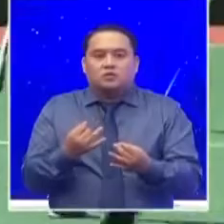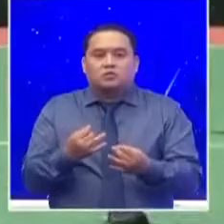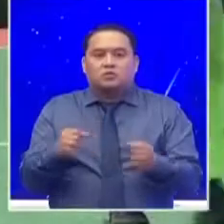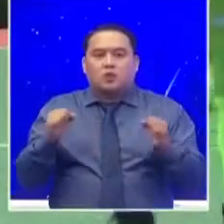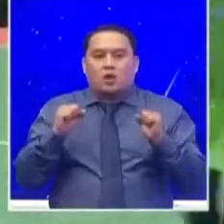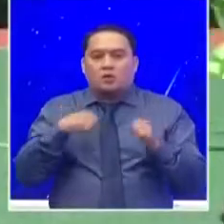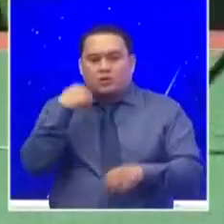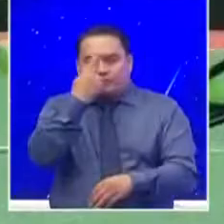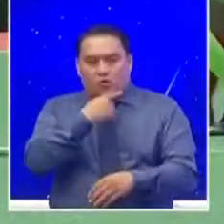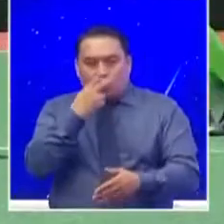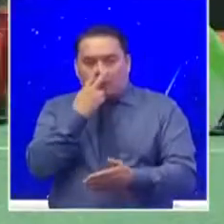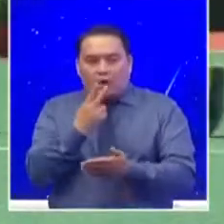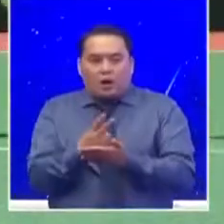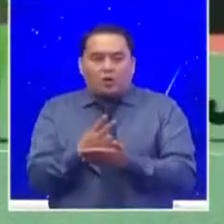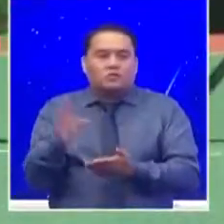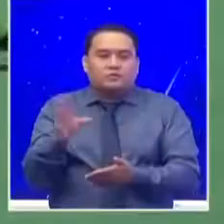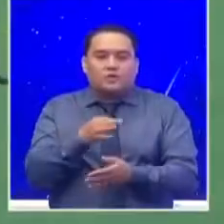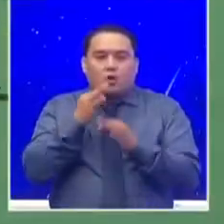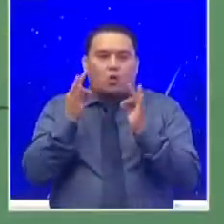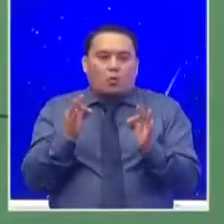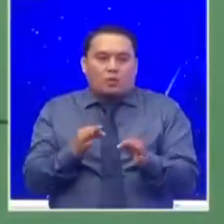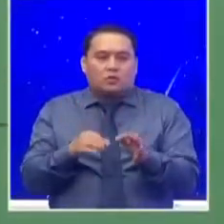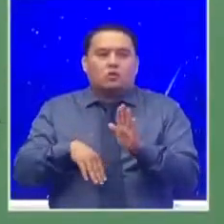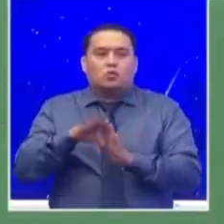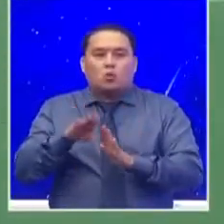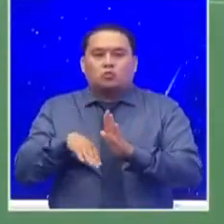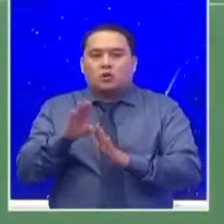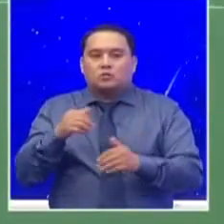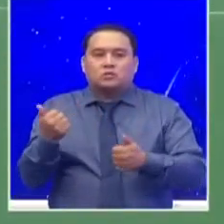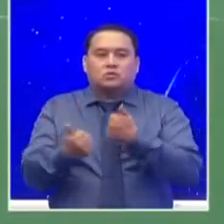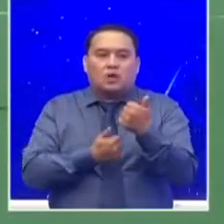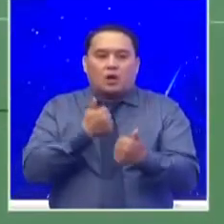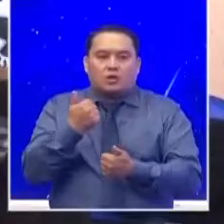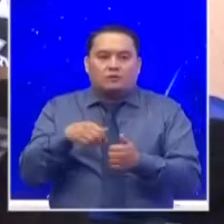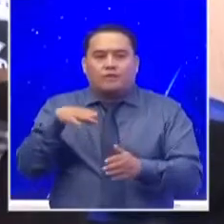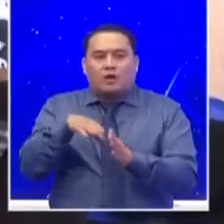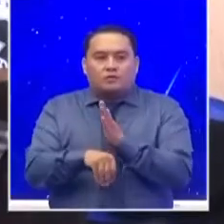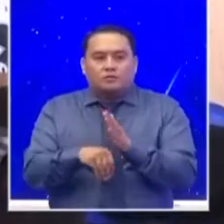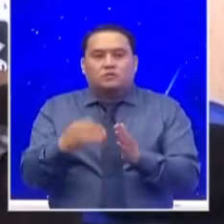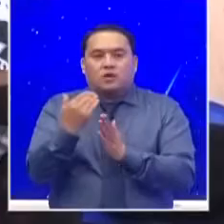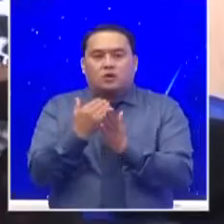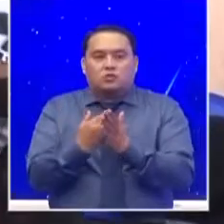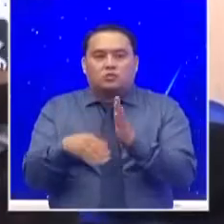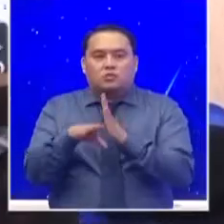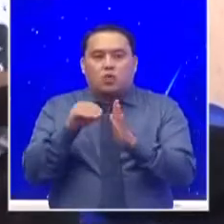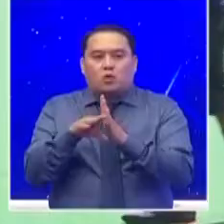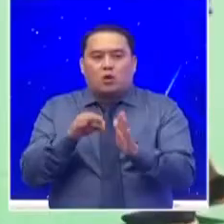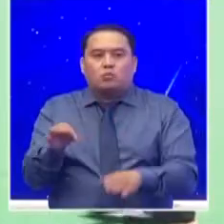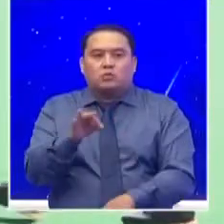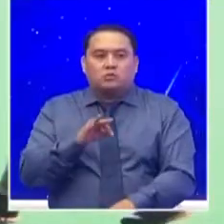Спортсмены индивидуально демонстрируют все навыки, ведь лучшие по итогам соревнования войдут в состав сборной